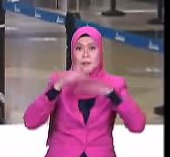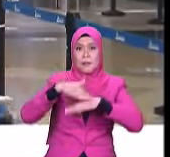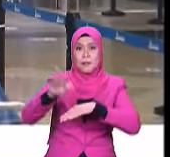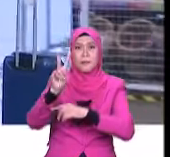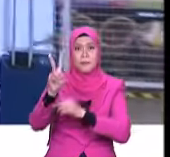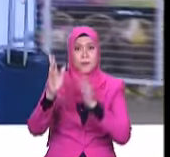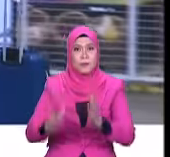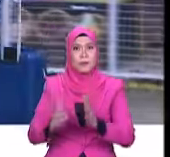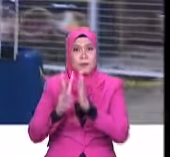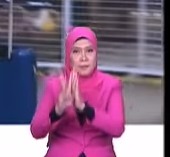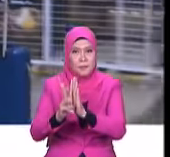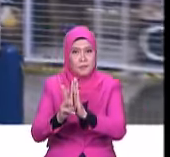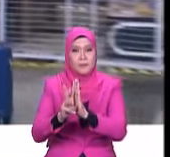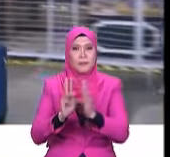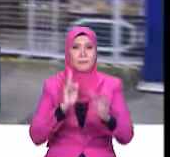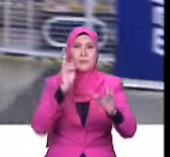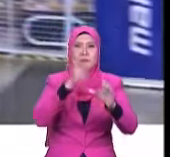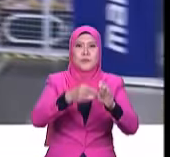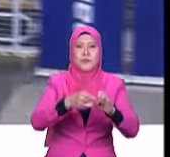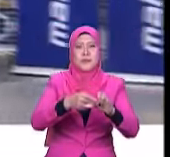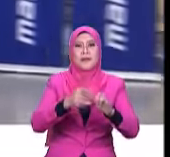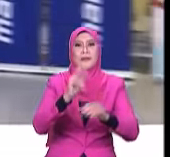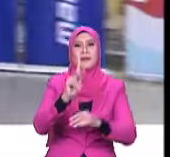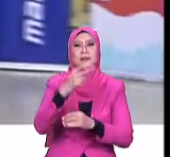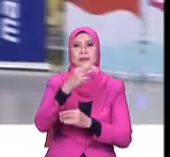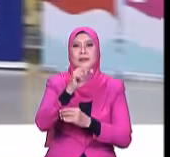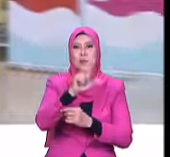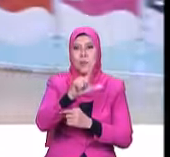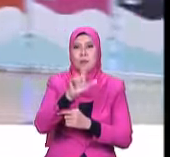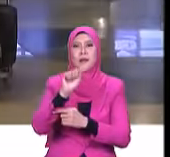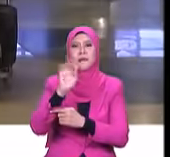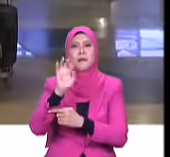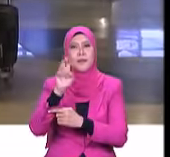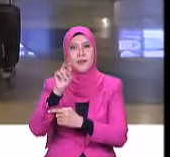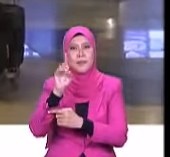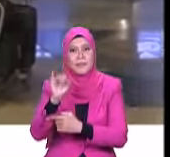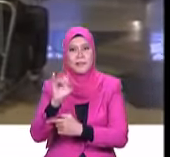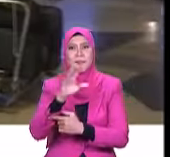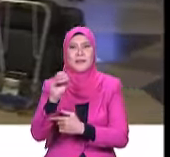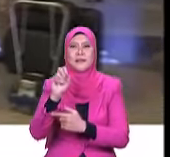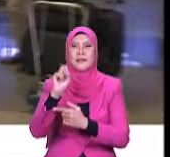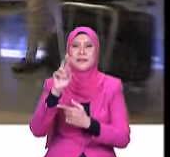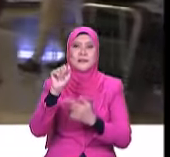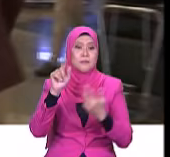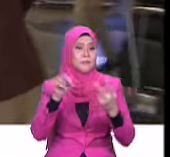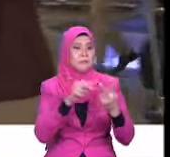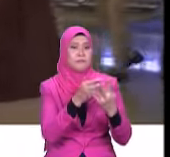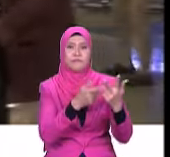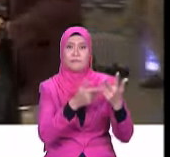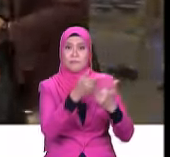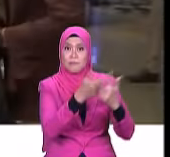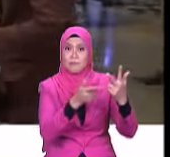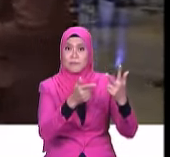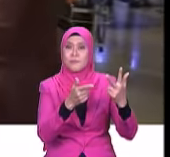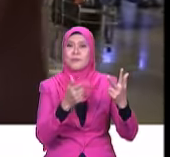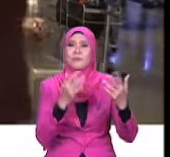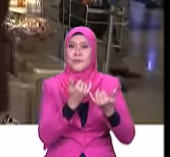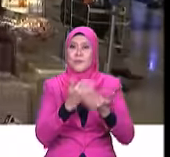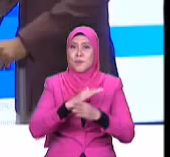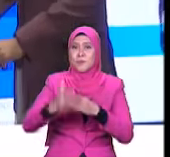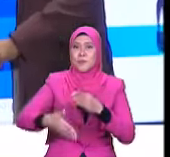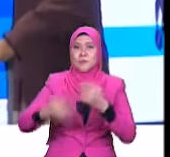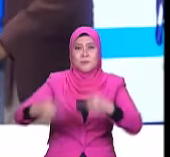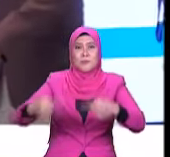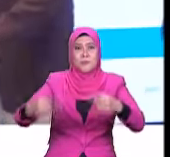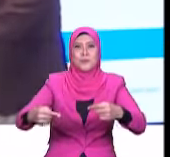orang wakil melalui penyertaan Karun Nizam, Muhammad Afendi dan Nur Sazrin Muhammad Latif. Mereka masing-masing menamatkan saingan